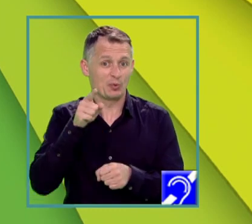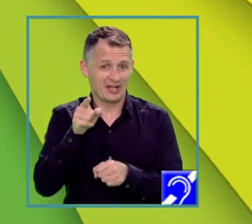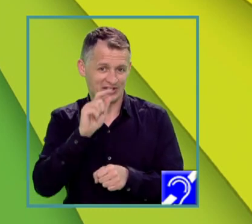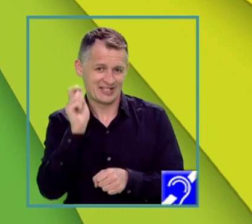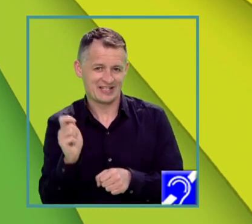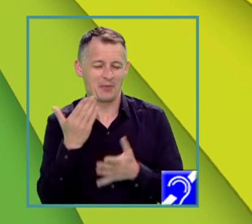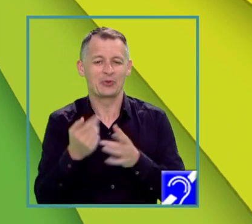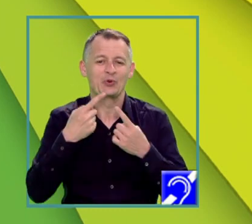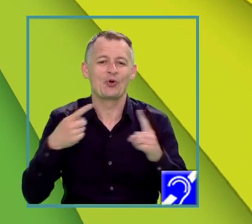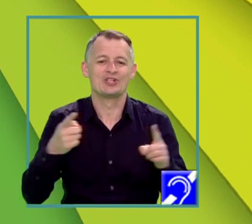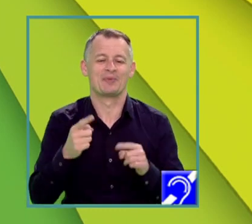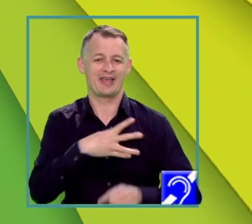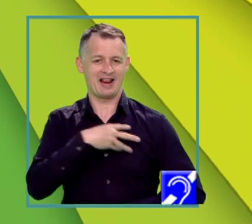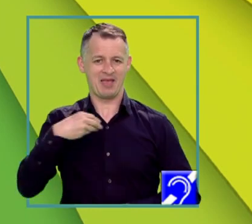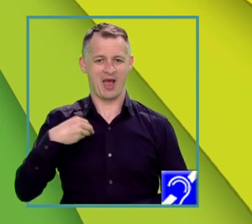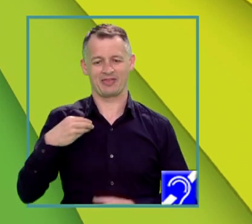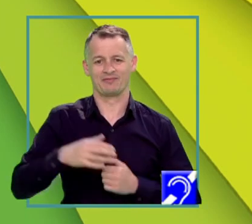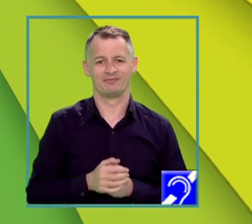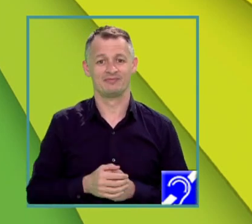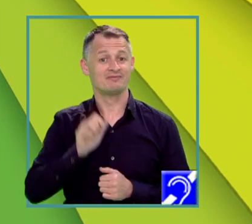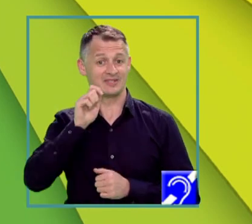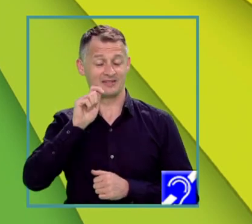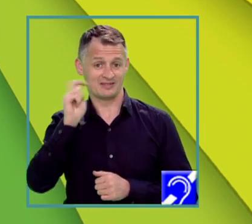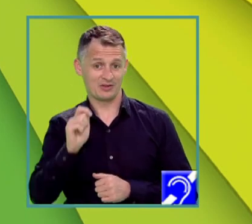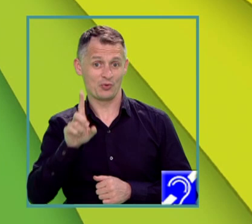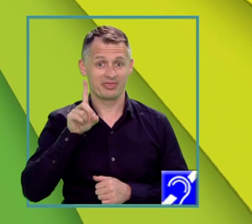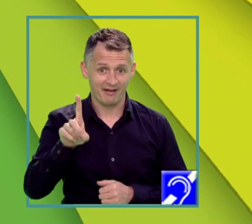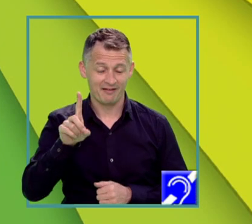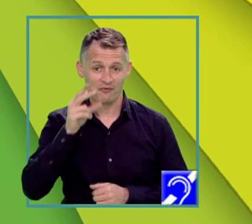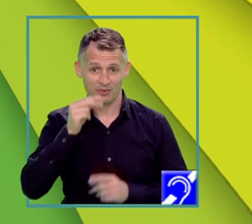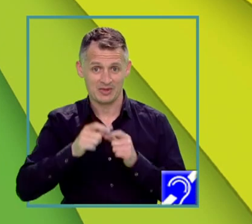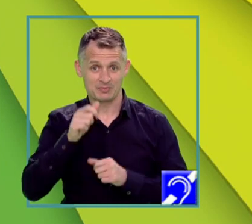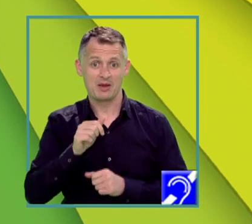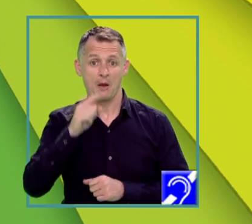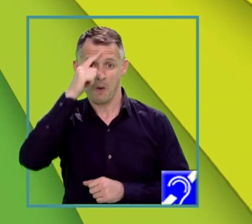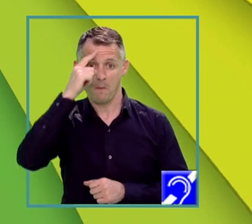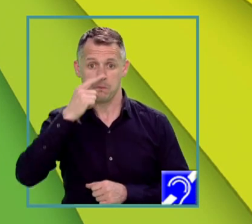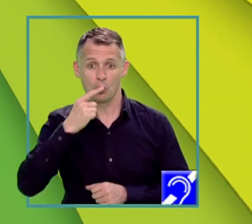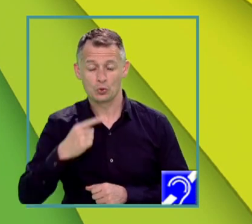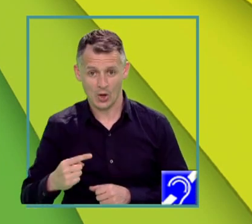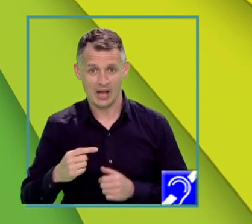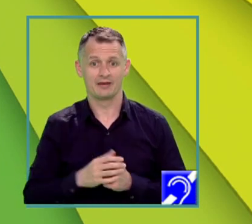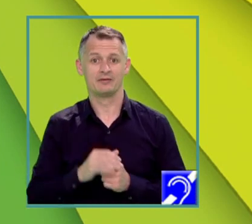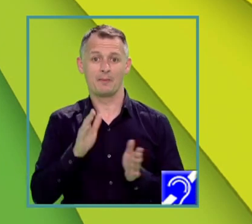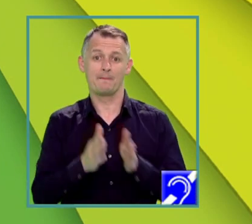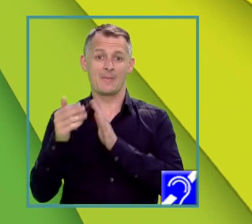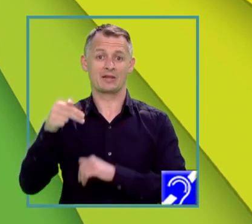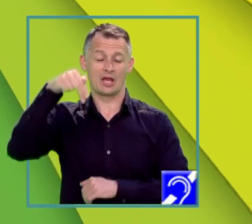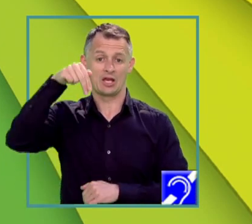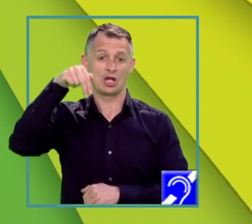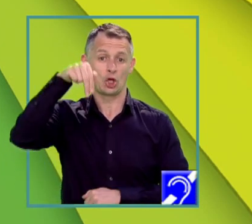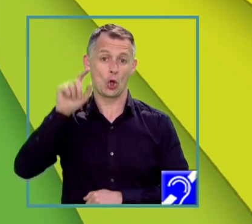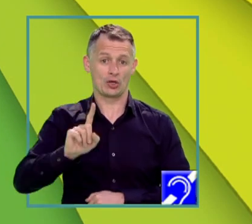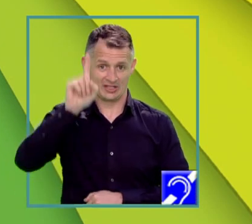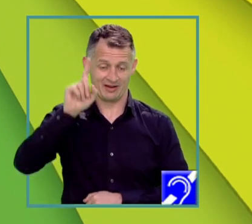privința deosebirilor climatice și anul în satul d pe țineți era vorba despre Portugalia în partea nordică a acestuia clima